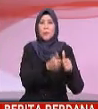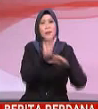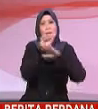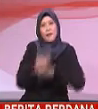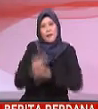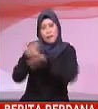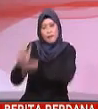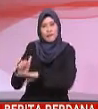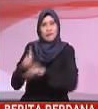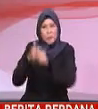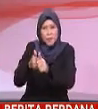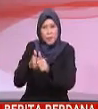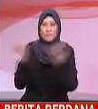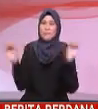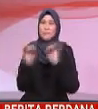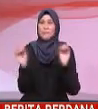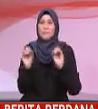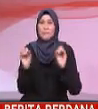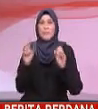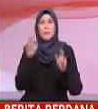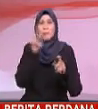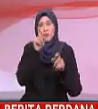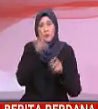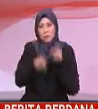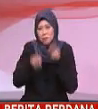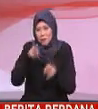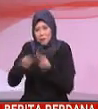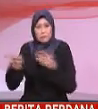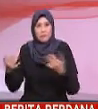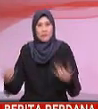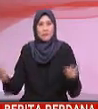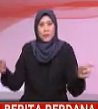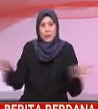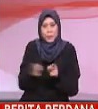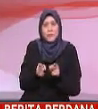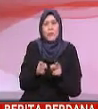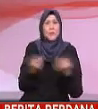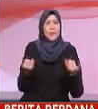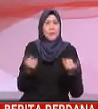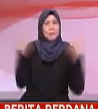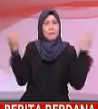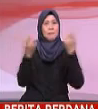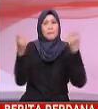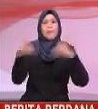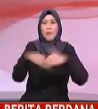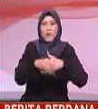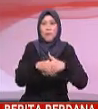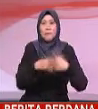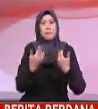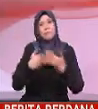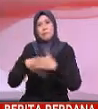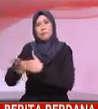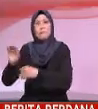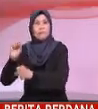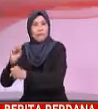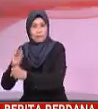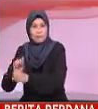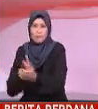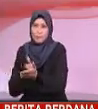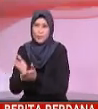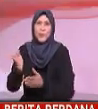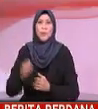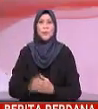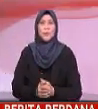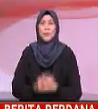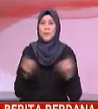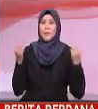adat istiadat semua tu. Terpaksa kita cut apa yang patutnya. Kita habis selesai majlis dia, saya dah masuk tugas. Pelbagai cabaran